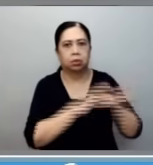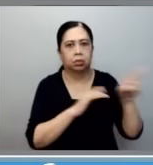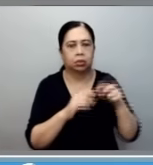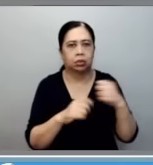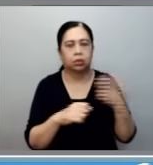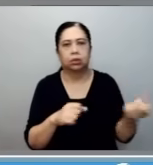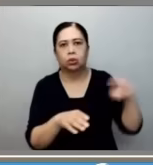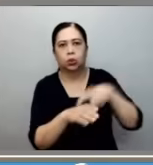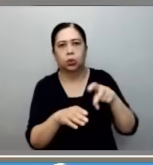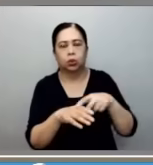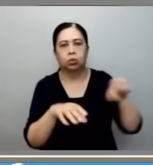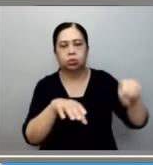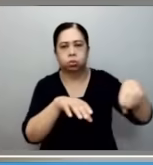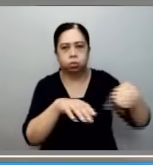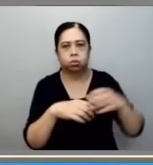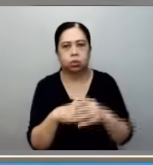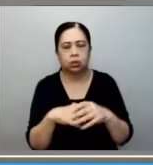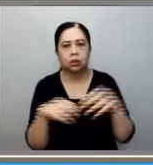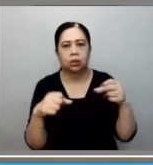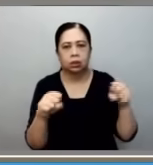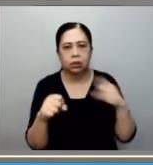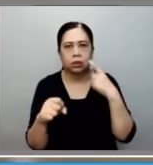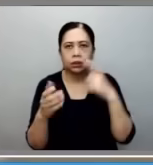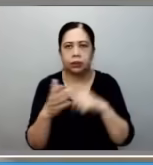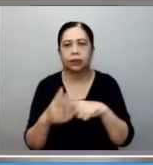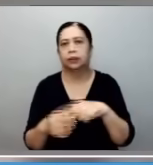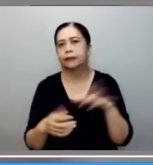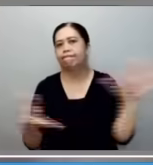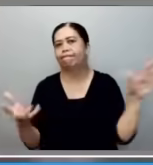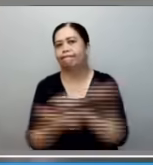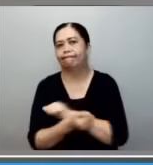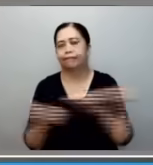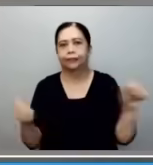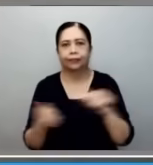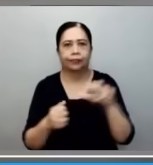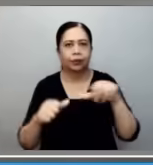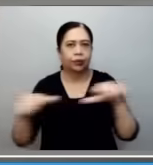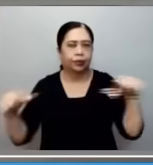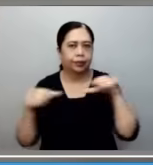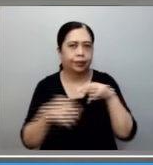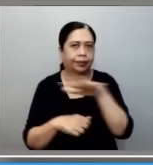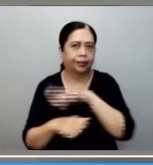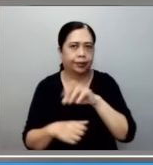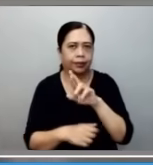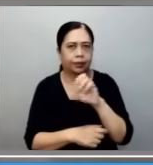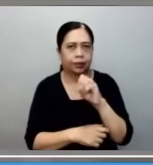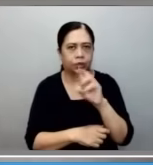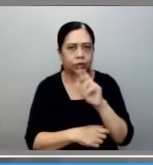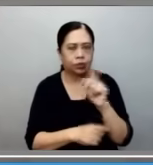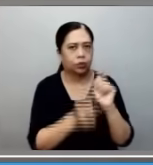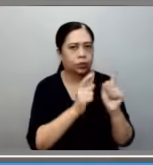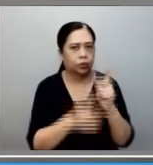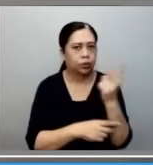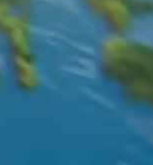motorsiklo. Nang makita ang CCTV, napagalamang binaboy ng mga lalaki ang resort. Nakipagayos na sa may-ari ang dalawa sa